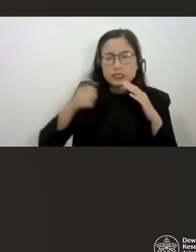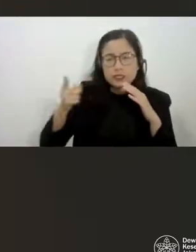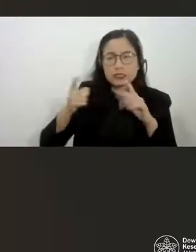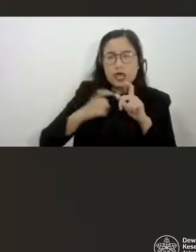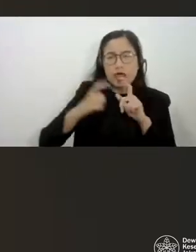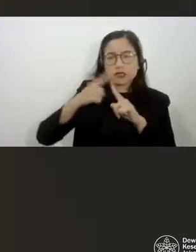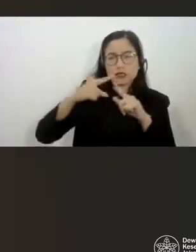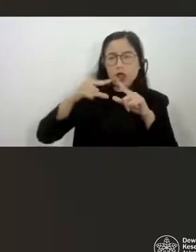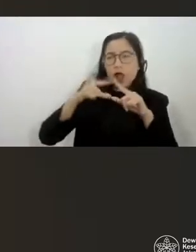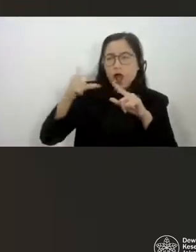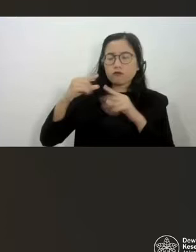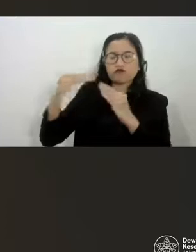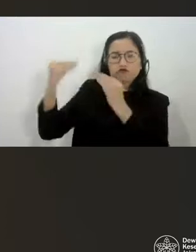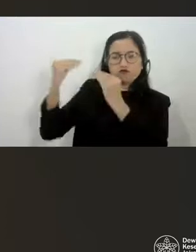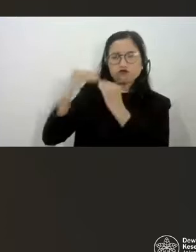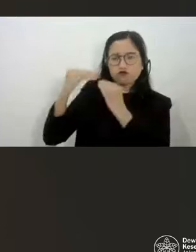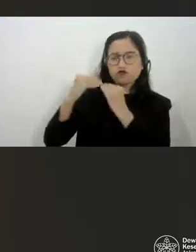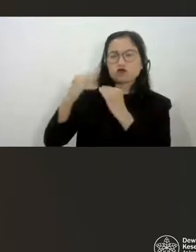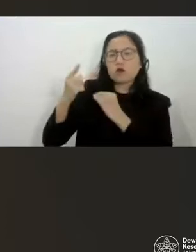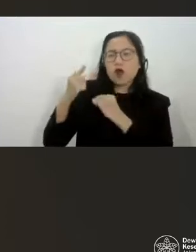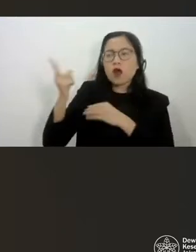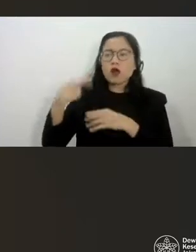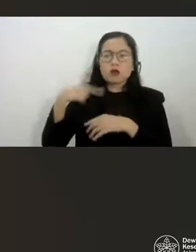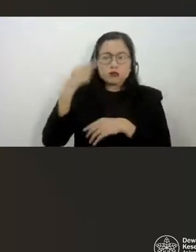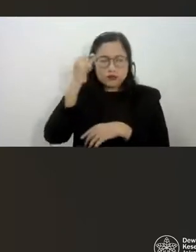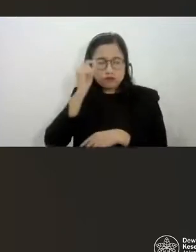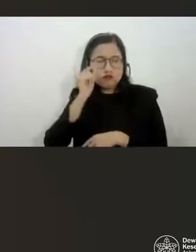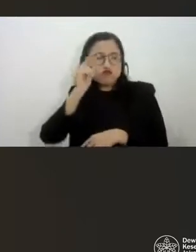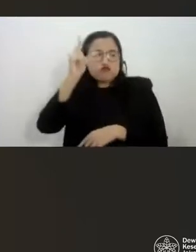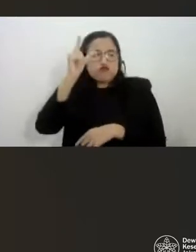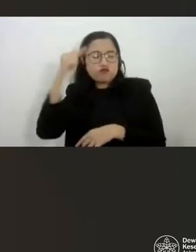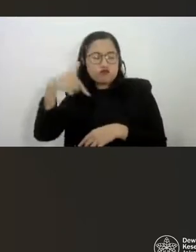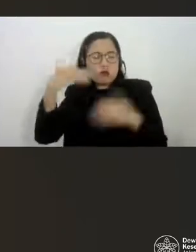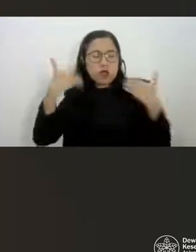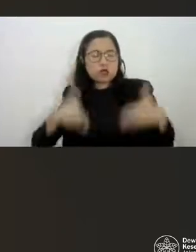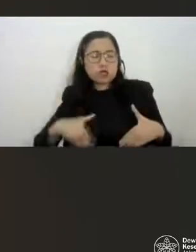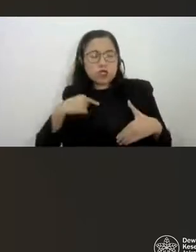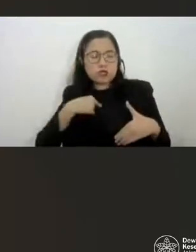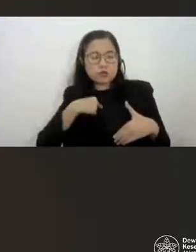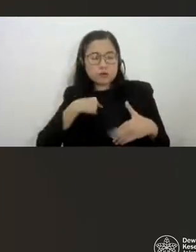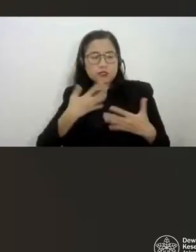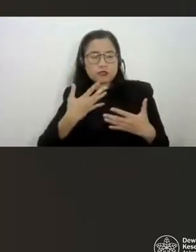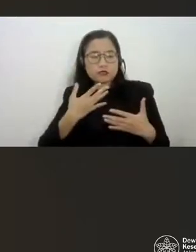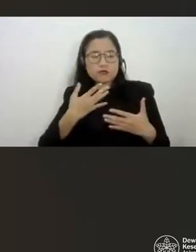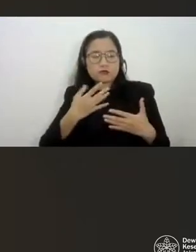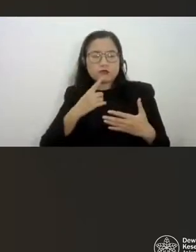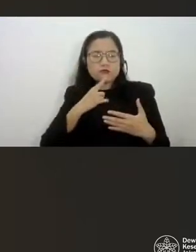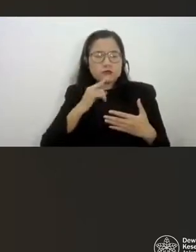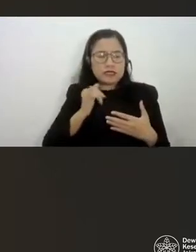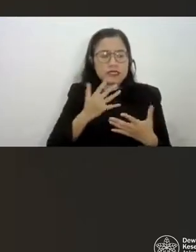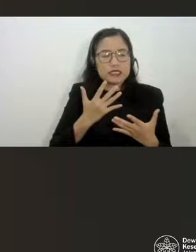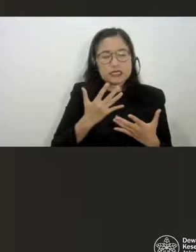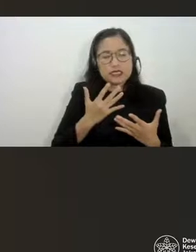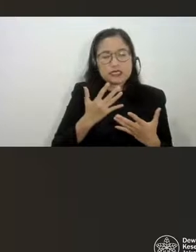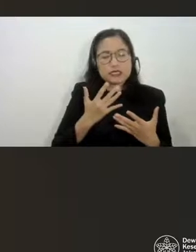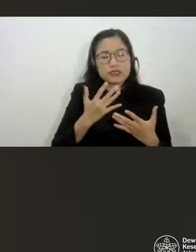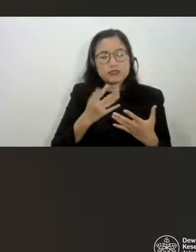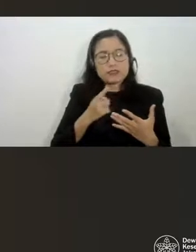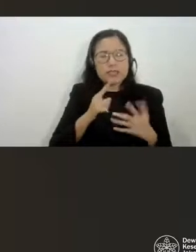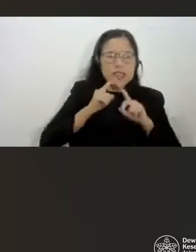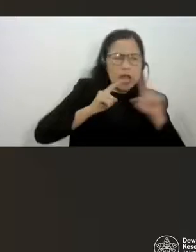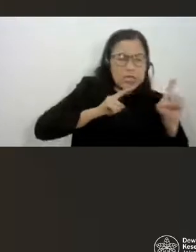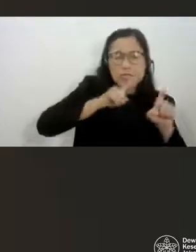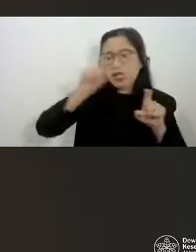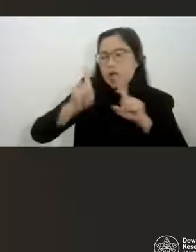Takdir Al-Syahbana menggugah kesadaran kemanusiaan saya untuk mempertanyakan secara kritis tentang banyak